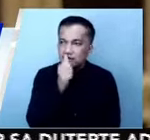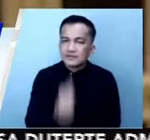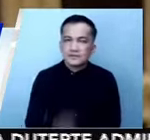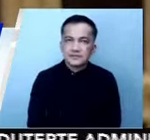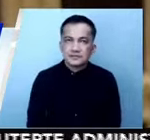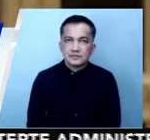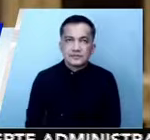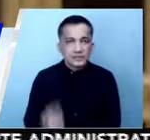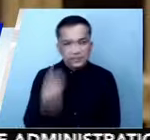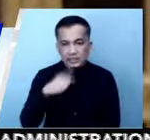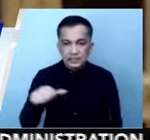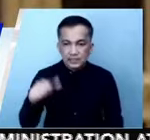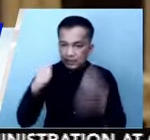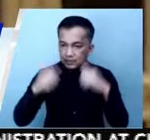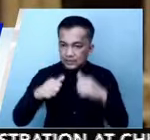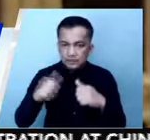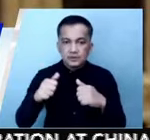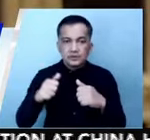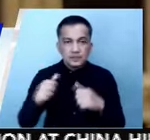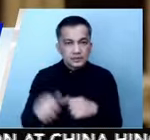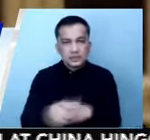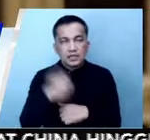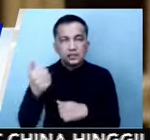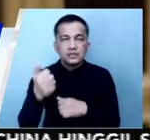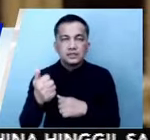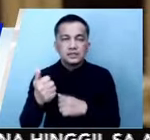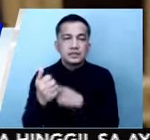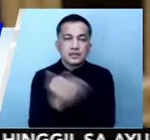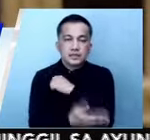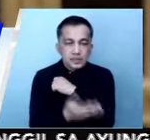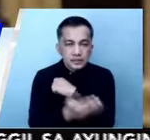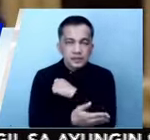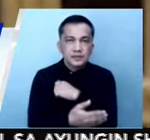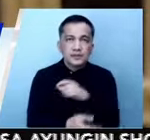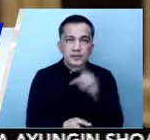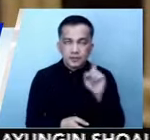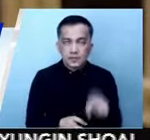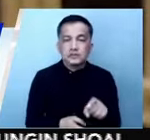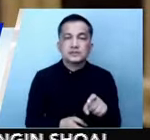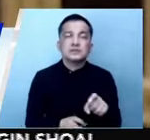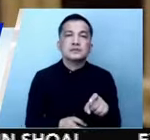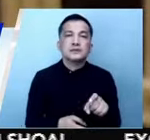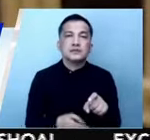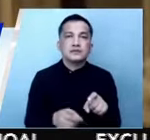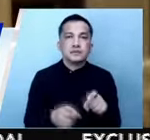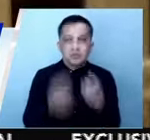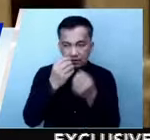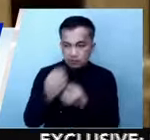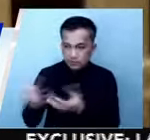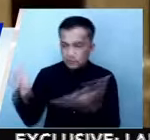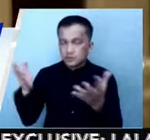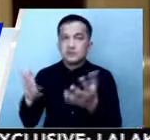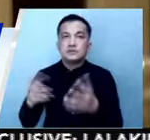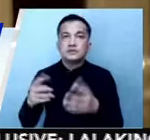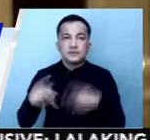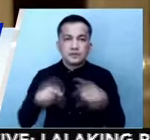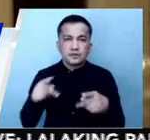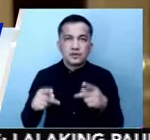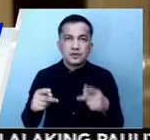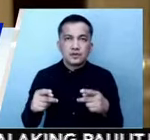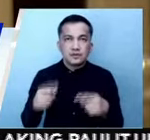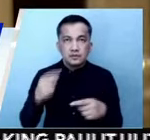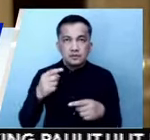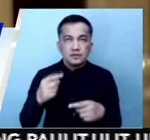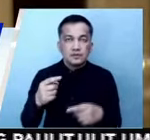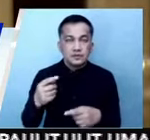agreement with another sovereign state should really be known by the people. Because